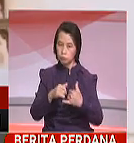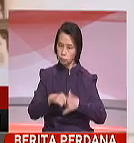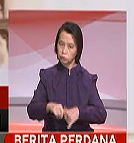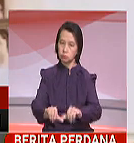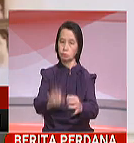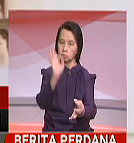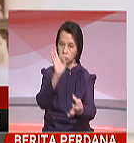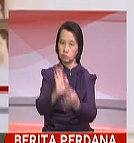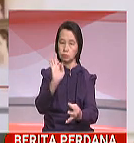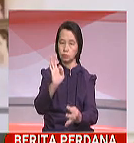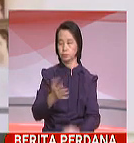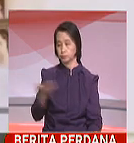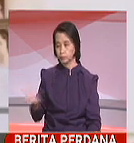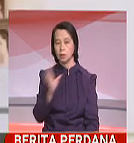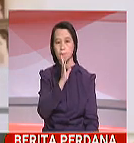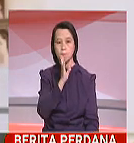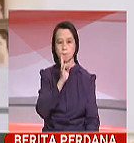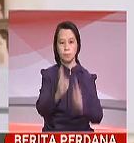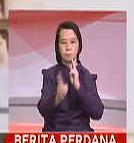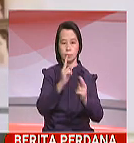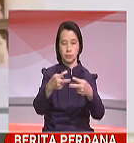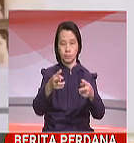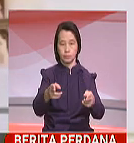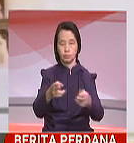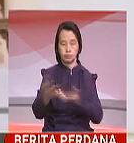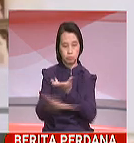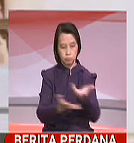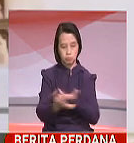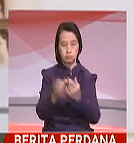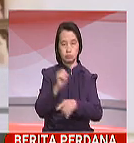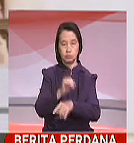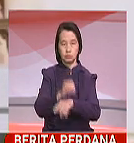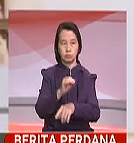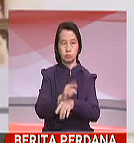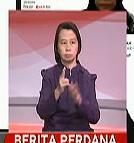kekal relevan. Beliau berkata demikian dalam ucapan perasmian muzakarah penasihat